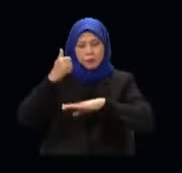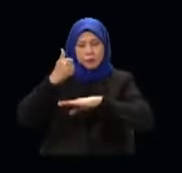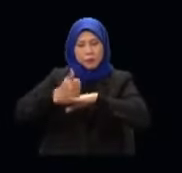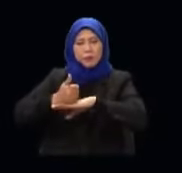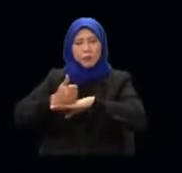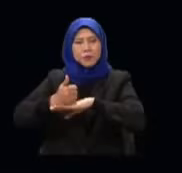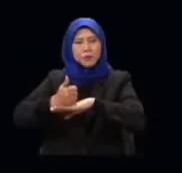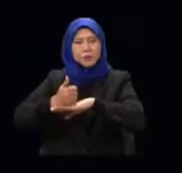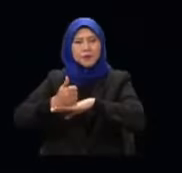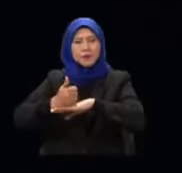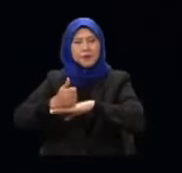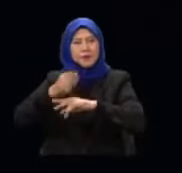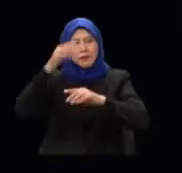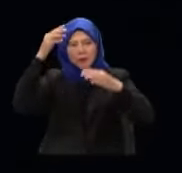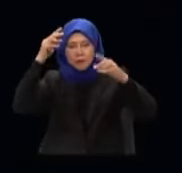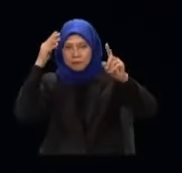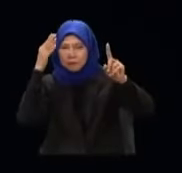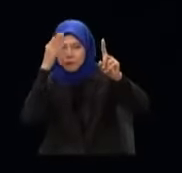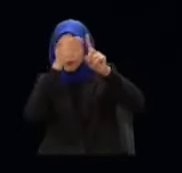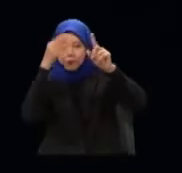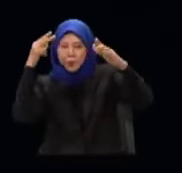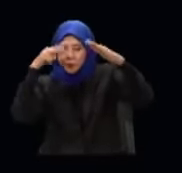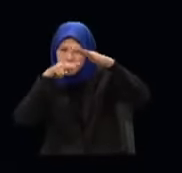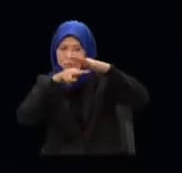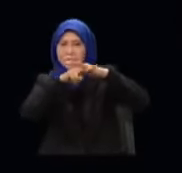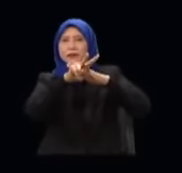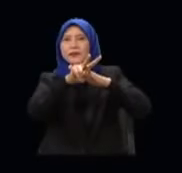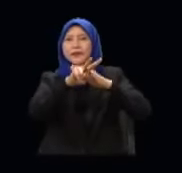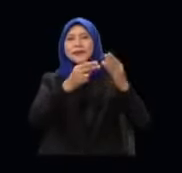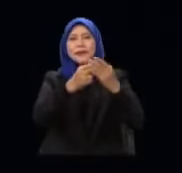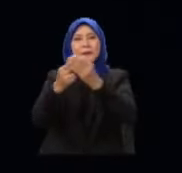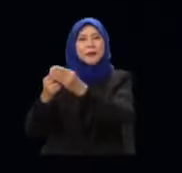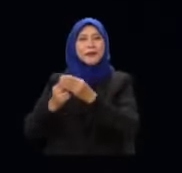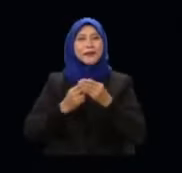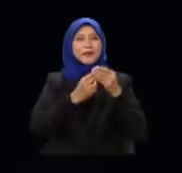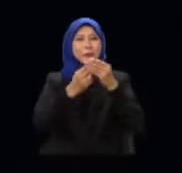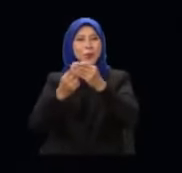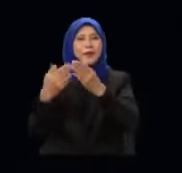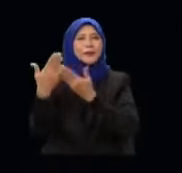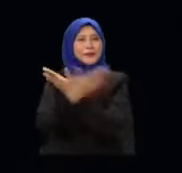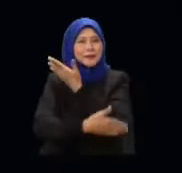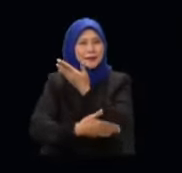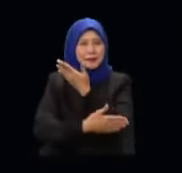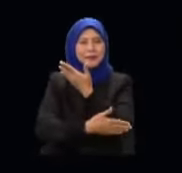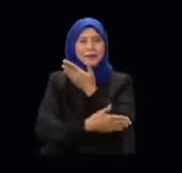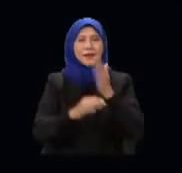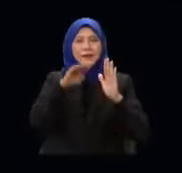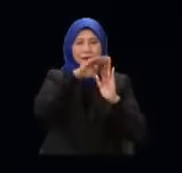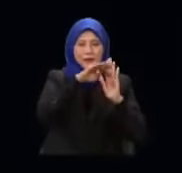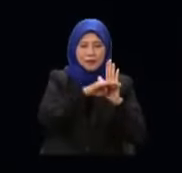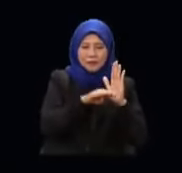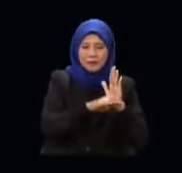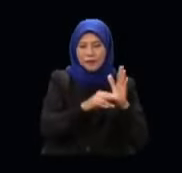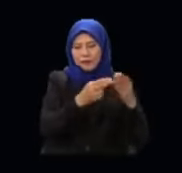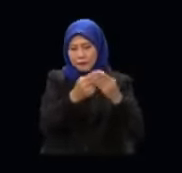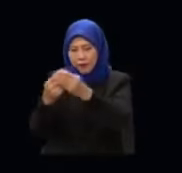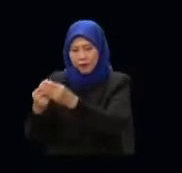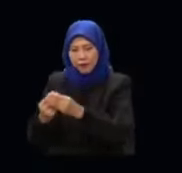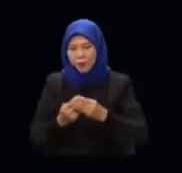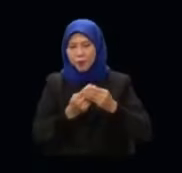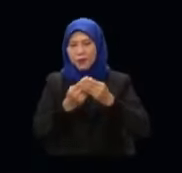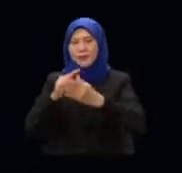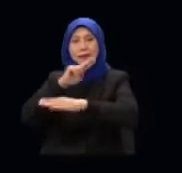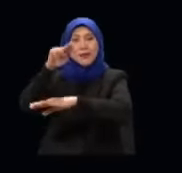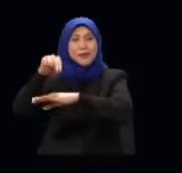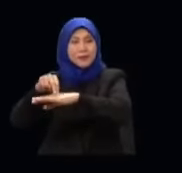mengenal pasti bisi misi yang berkaitan dengan soal perpaduan negara agenda perpaduan nasional tetapi juga